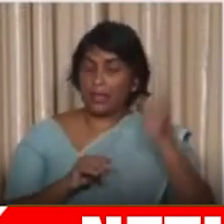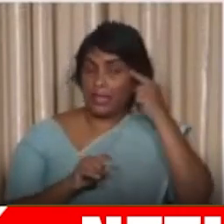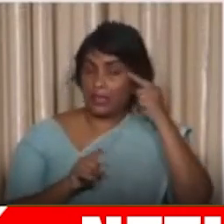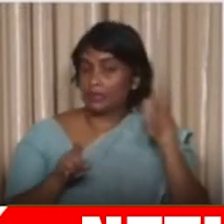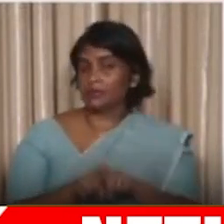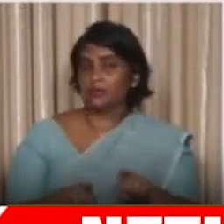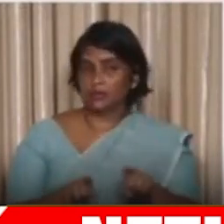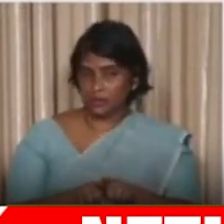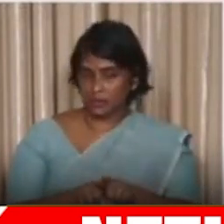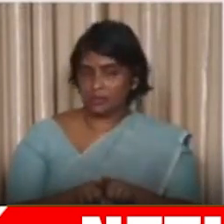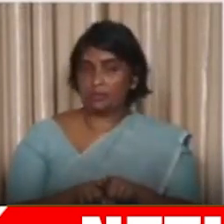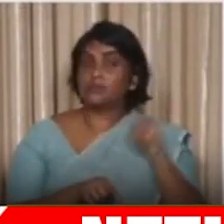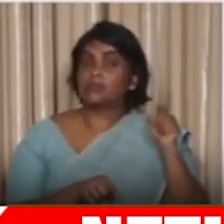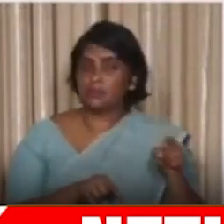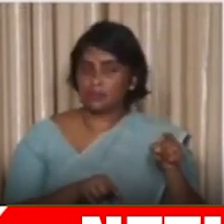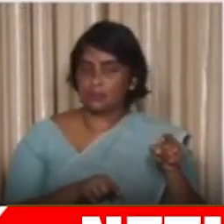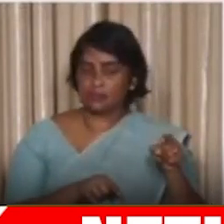විදියට මේ